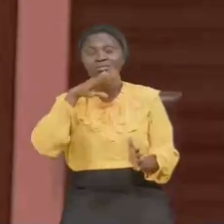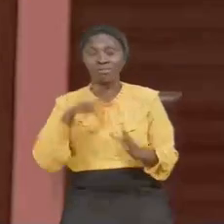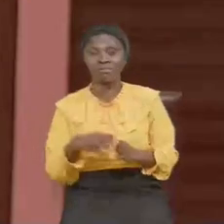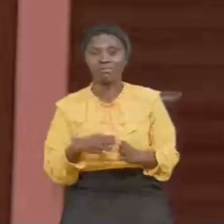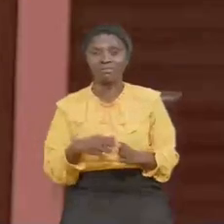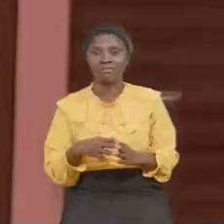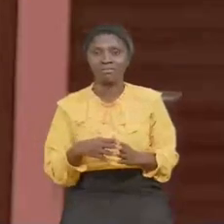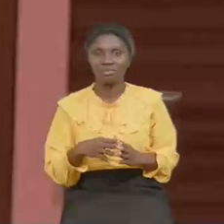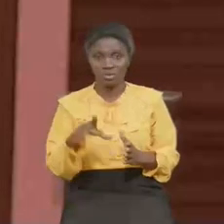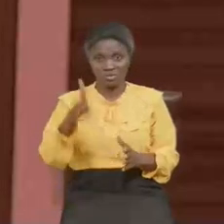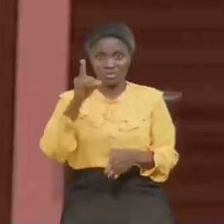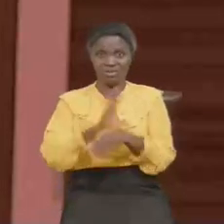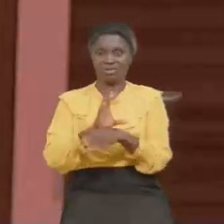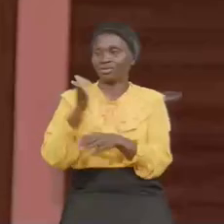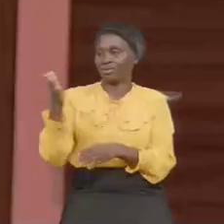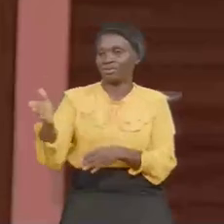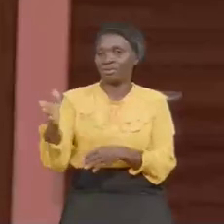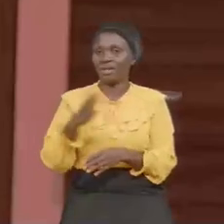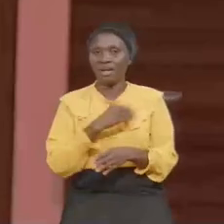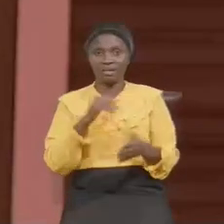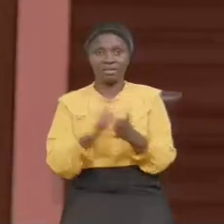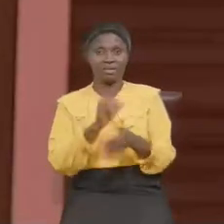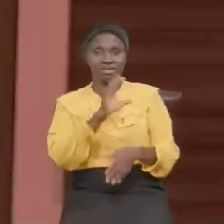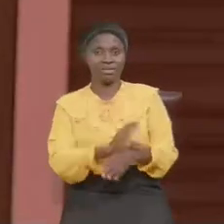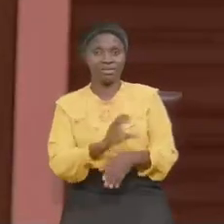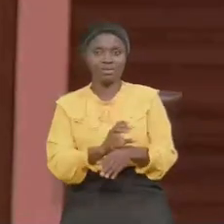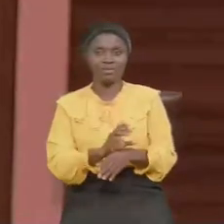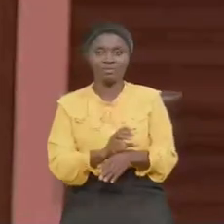trouver une église là-bas, et cette église dit, viens,